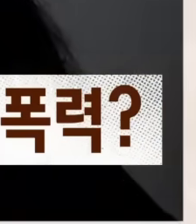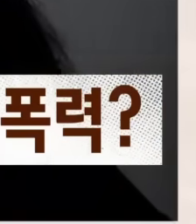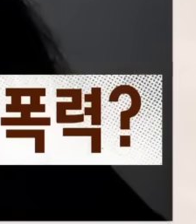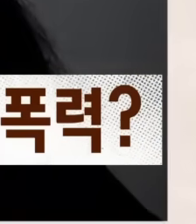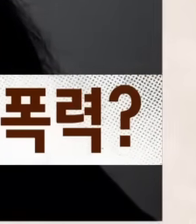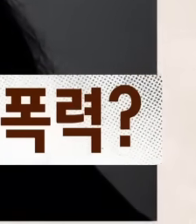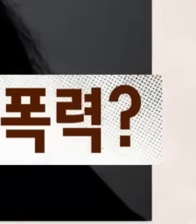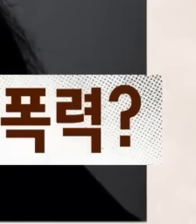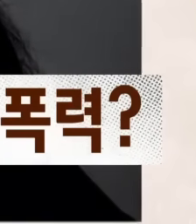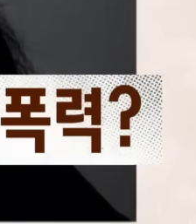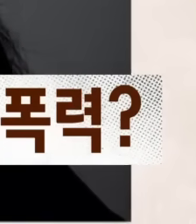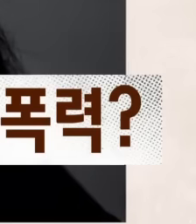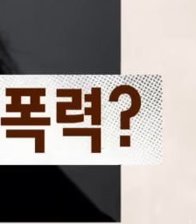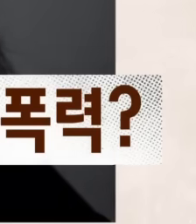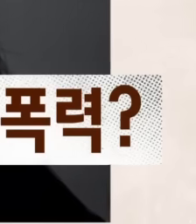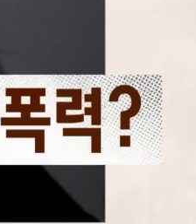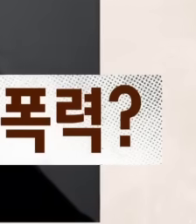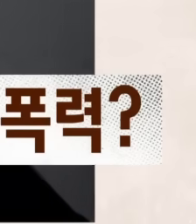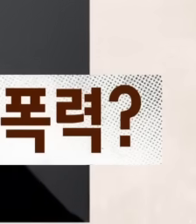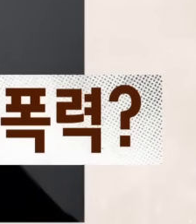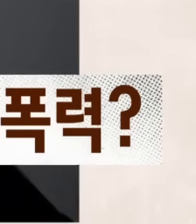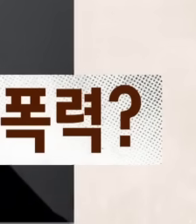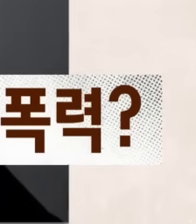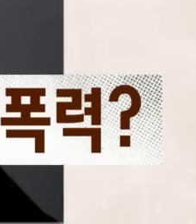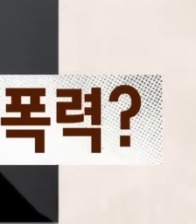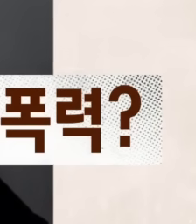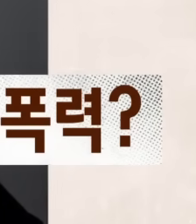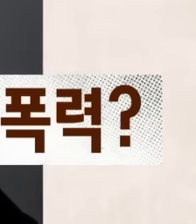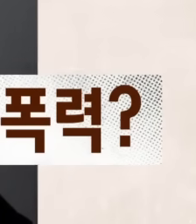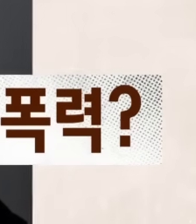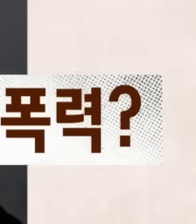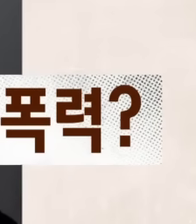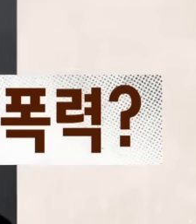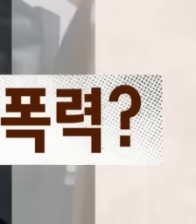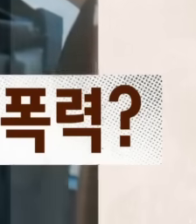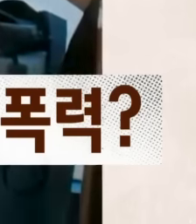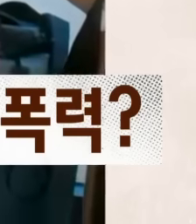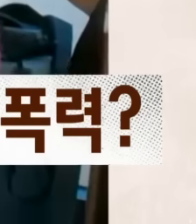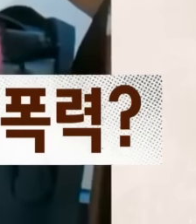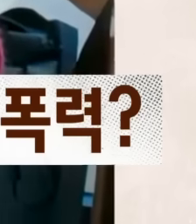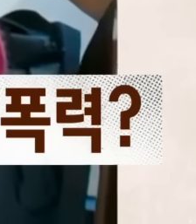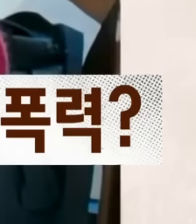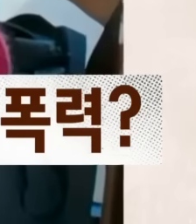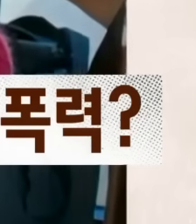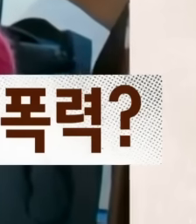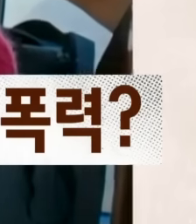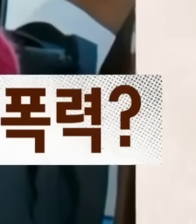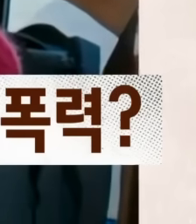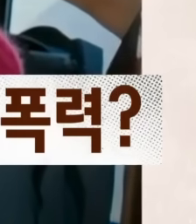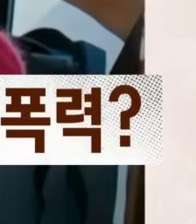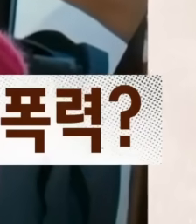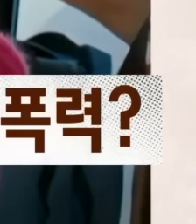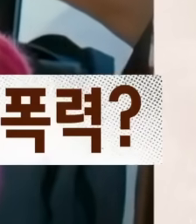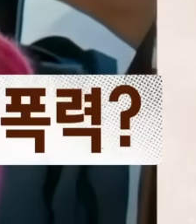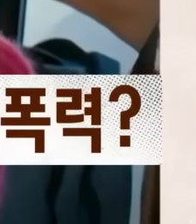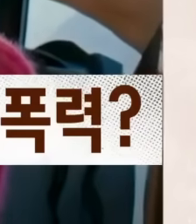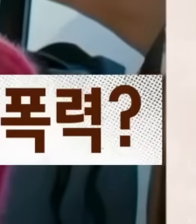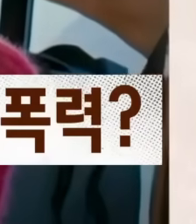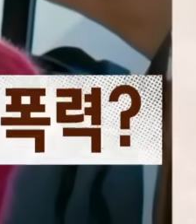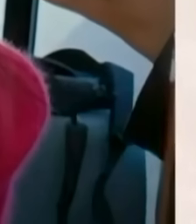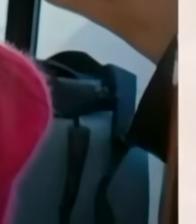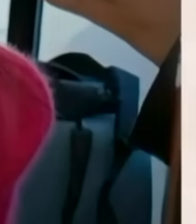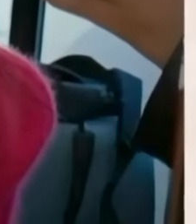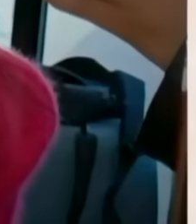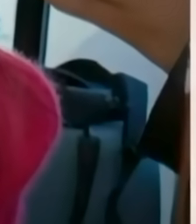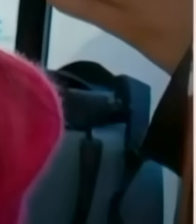저질렀다는 제보가 들어왔습니다. 제보자는 배우와 소속사에 진실한 사과를 요구했지만 시간을 끌고 핑계를 대며